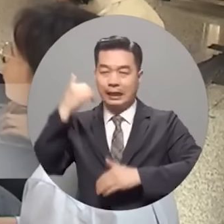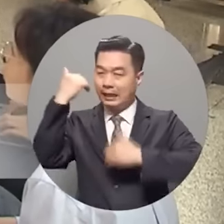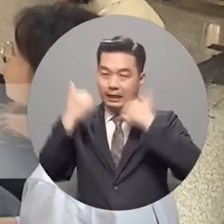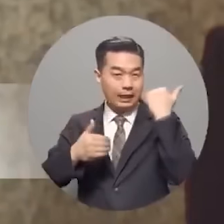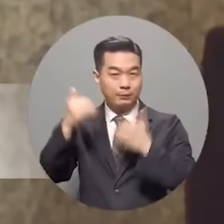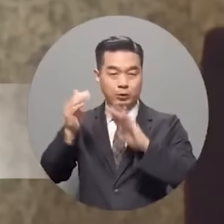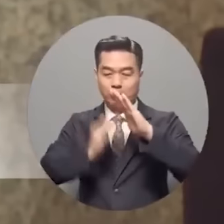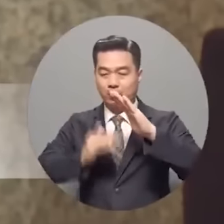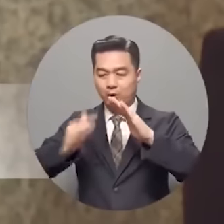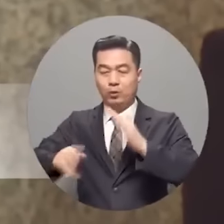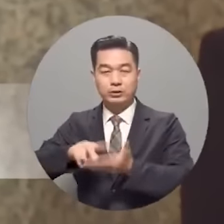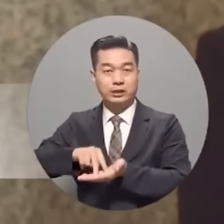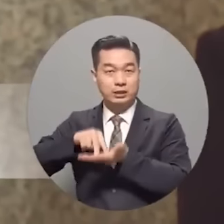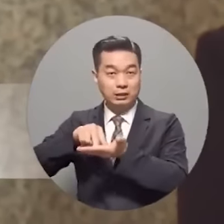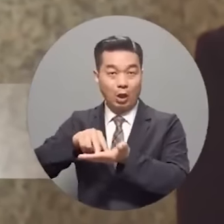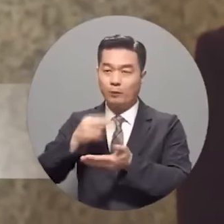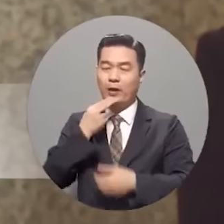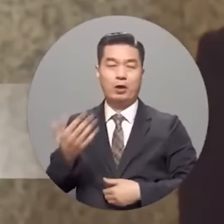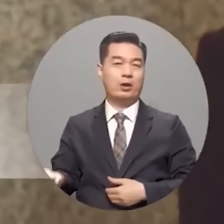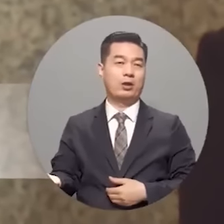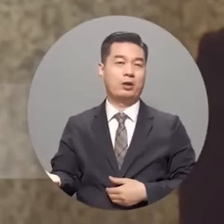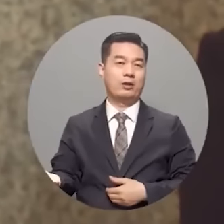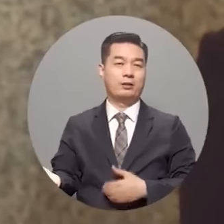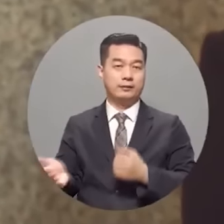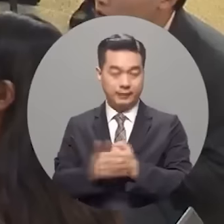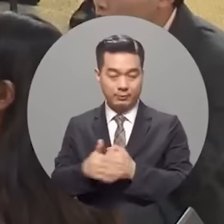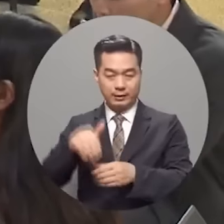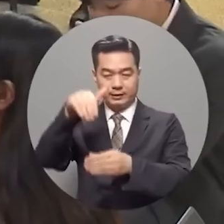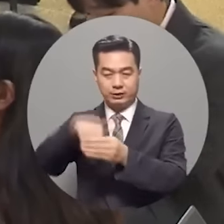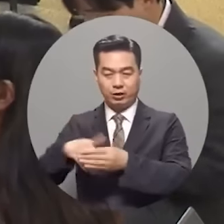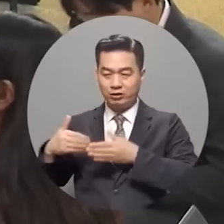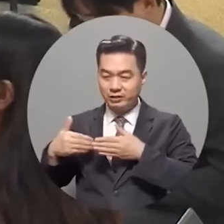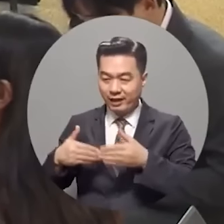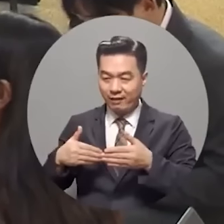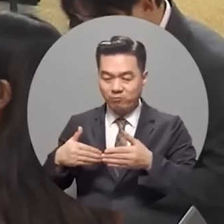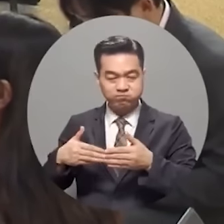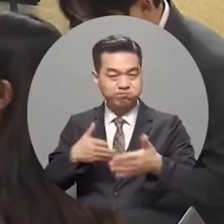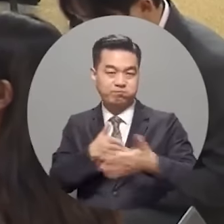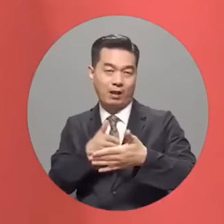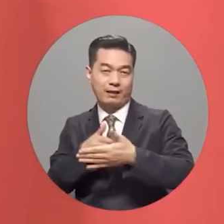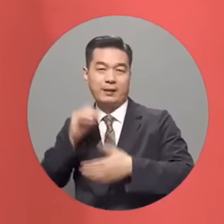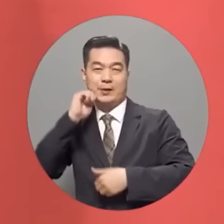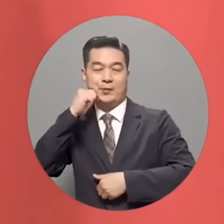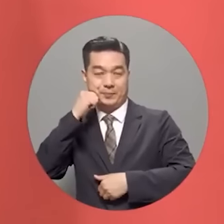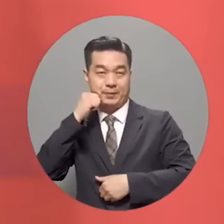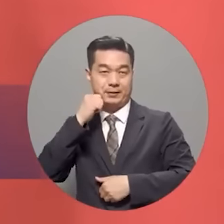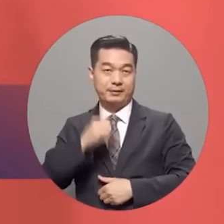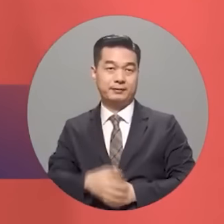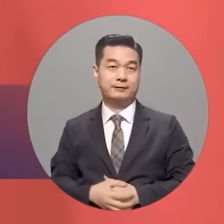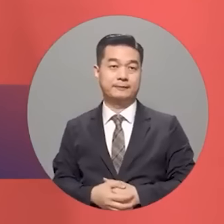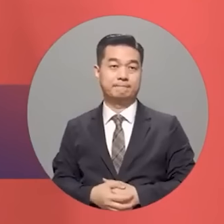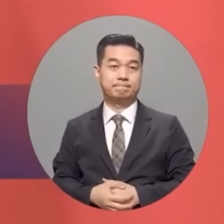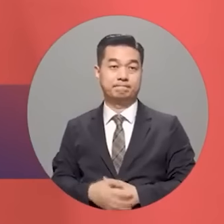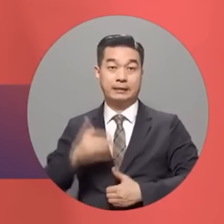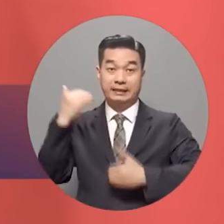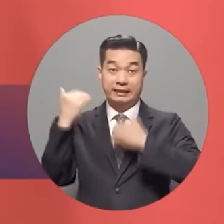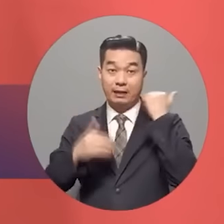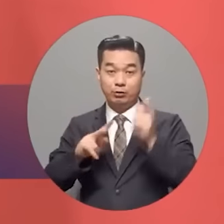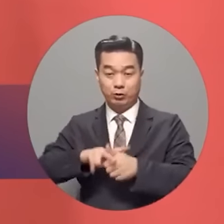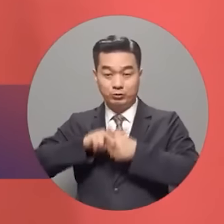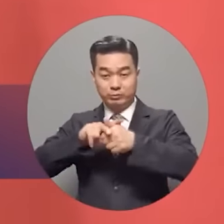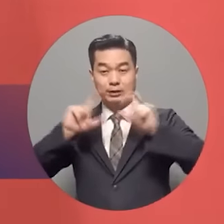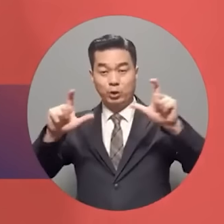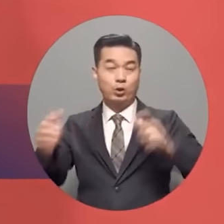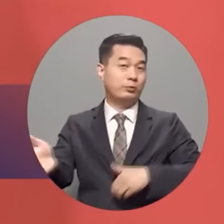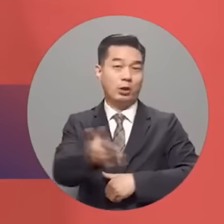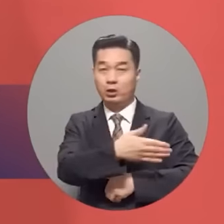공식 출마 선언을 하지 않으면서 선거 진행 자체가 어려운 상황이었습니다. 아무도 출마 선언을 하지 않았기